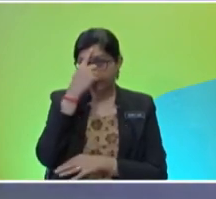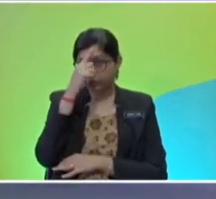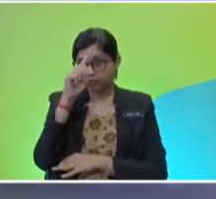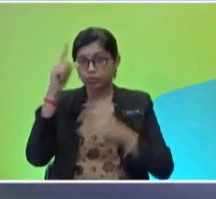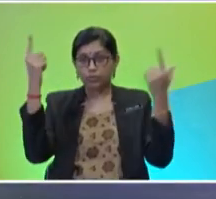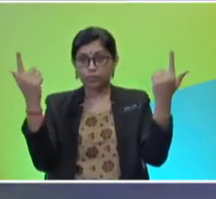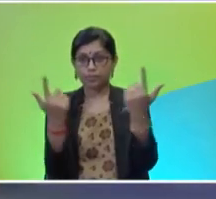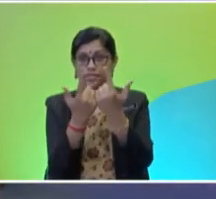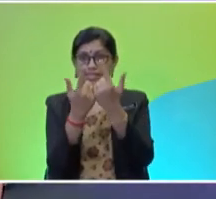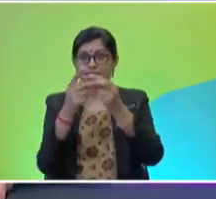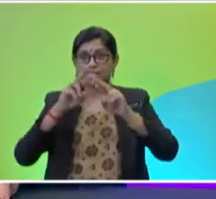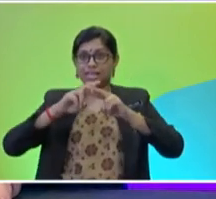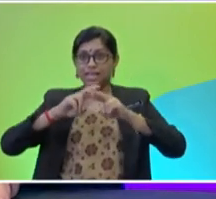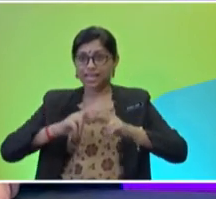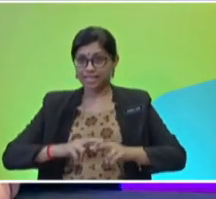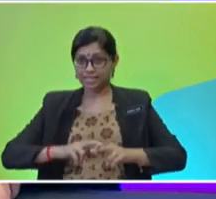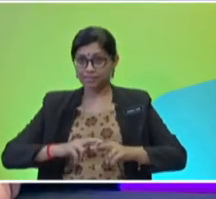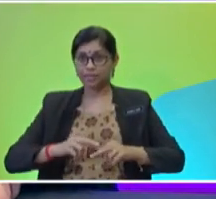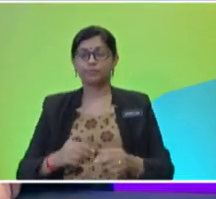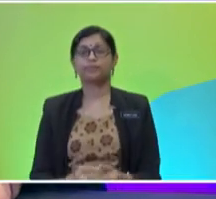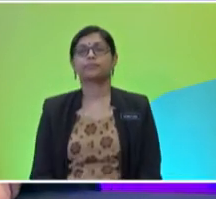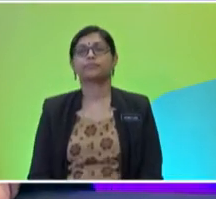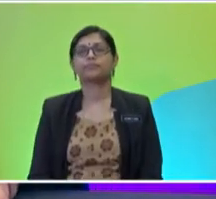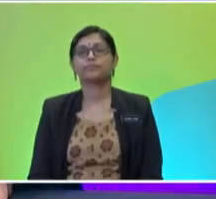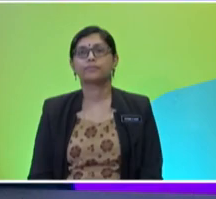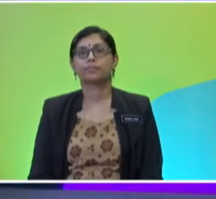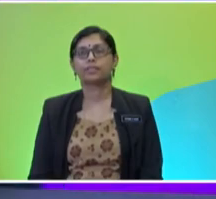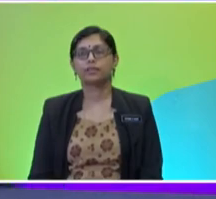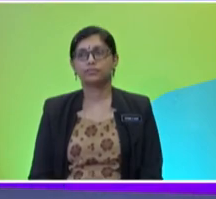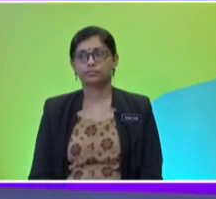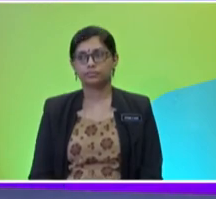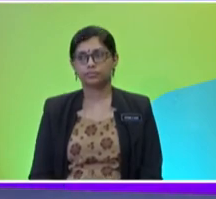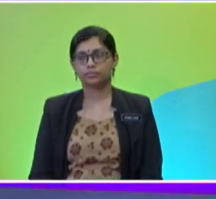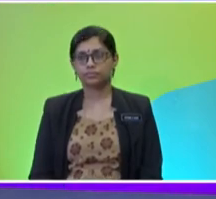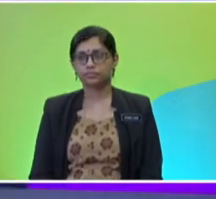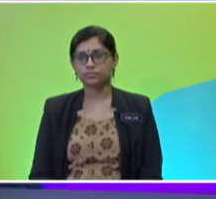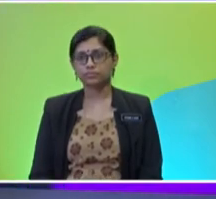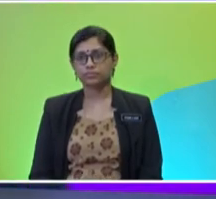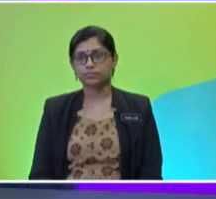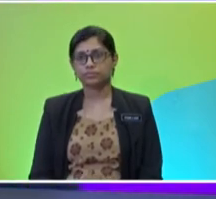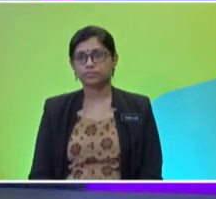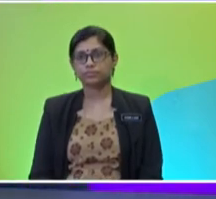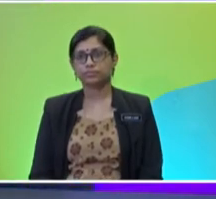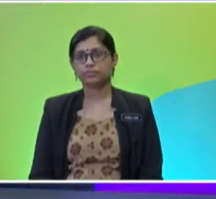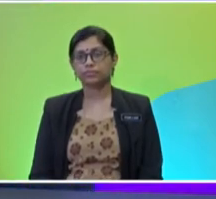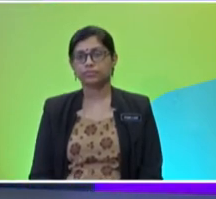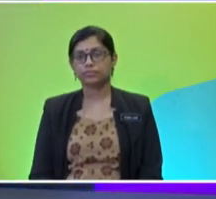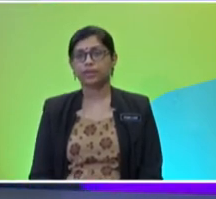sangat sesuai. Dia memang bukan sangat sesuai lah. Dia mesti dipakai untuk sebarang